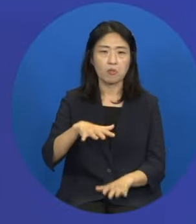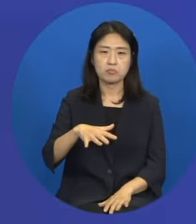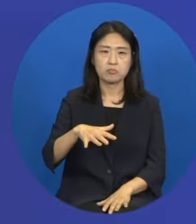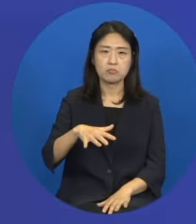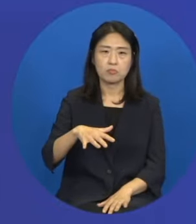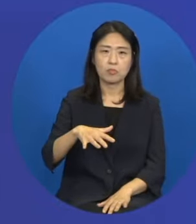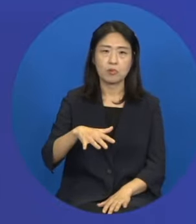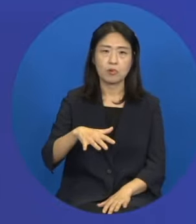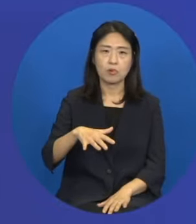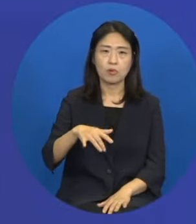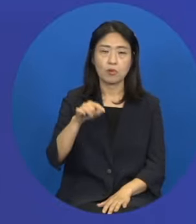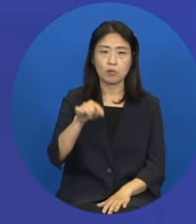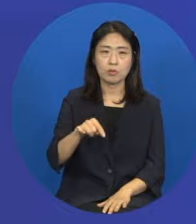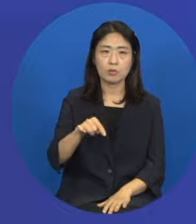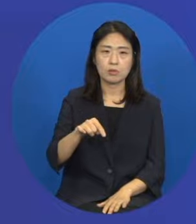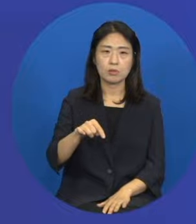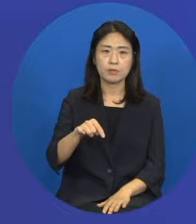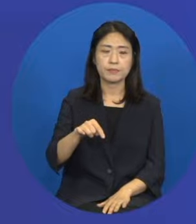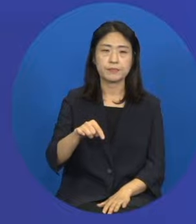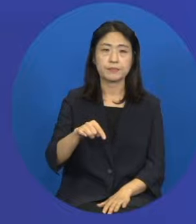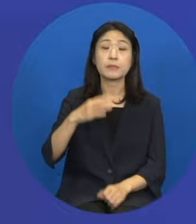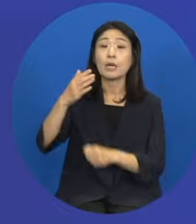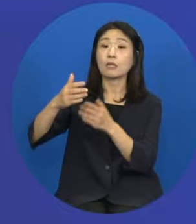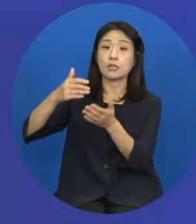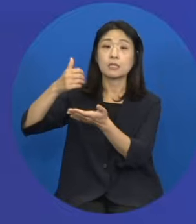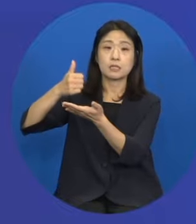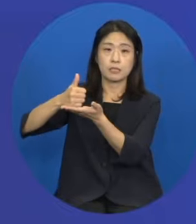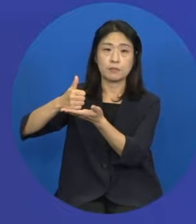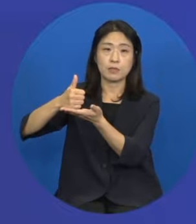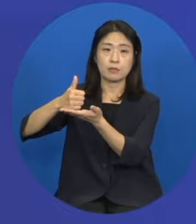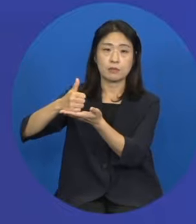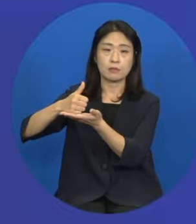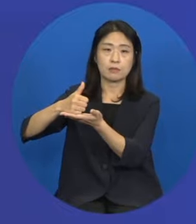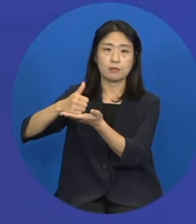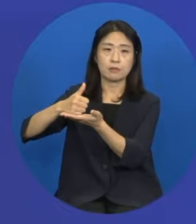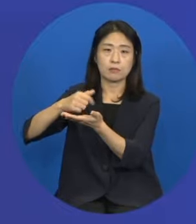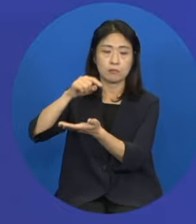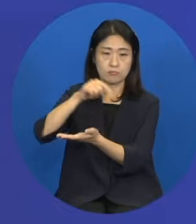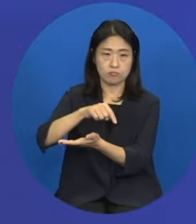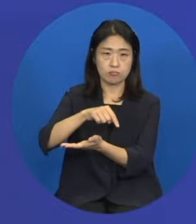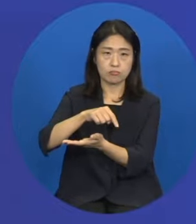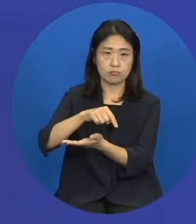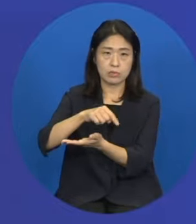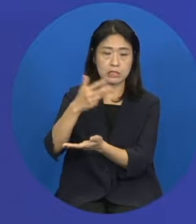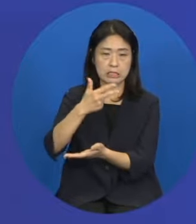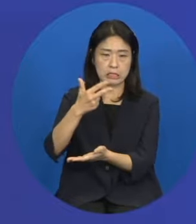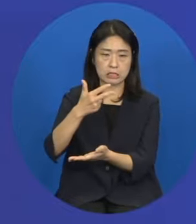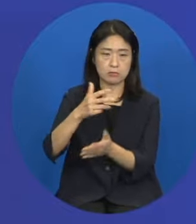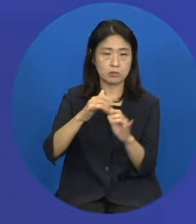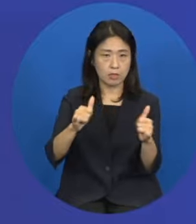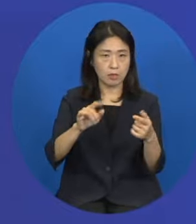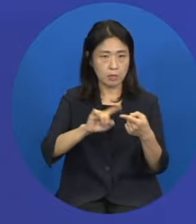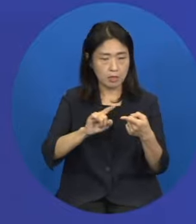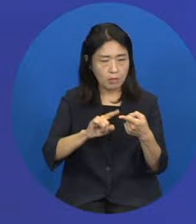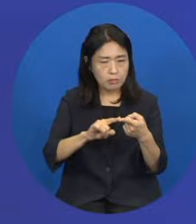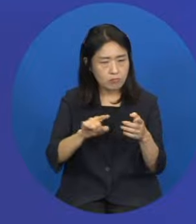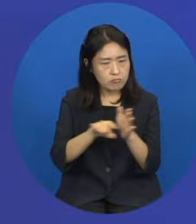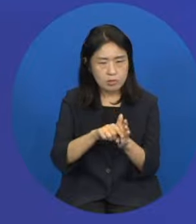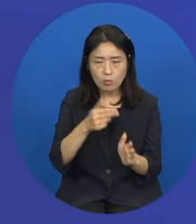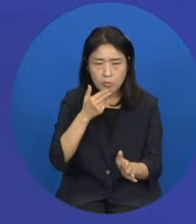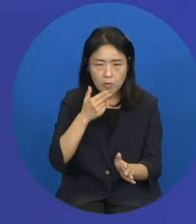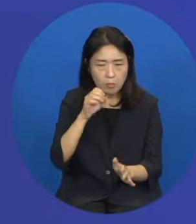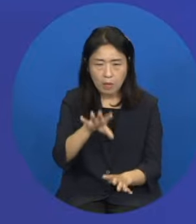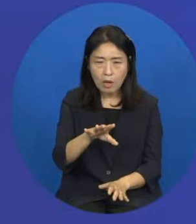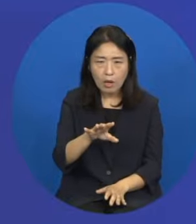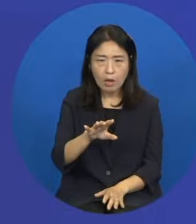않았습니다. 그렇다고 해서 하나님께서 이들이 비겁하다고, 믿음이 없다라고 하셨습니까? 아니죠.